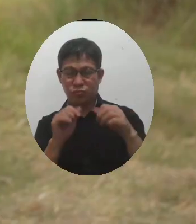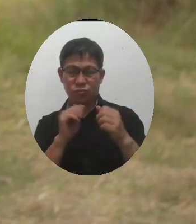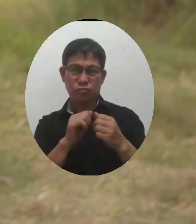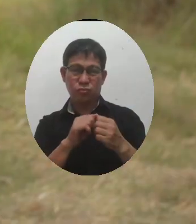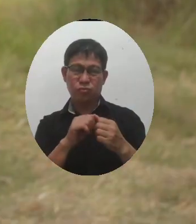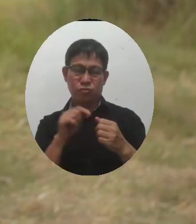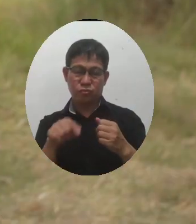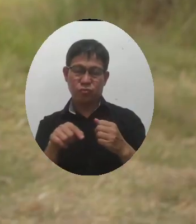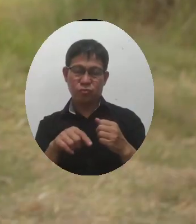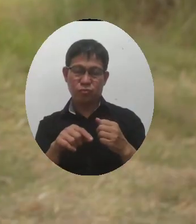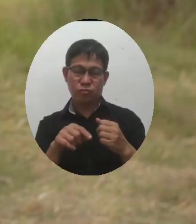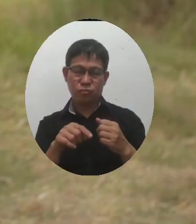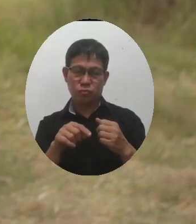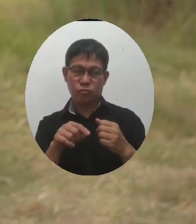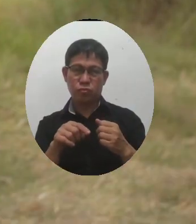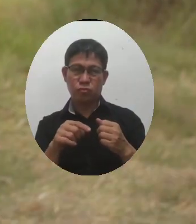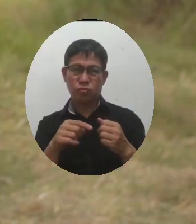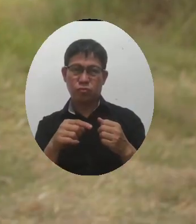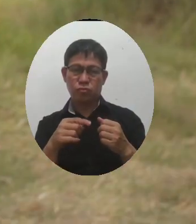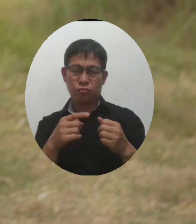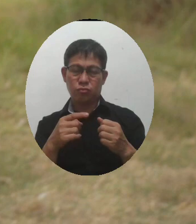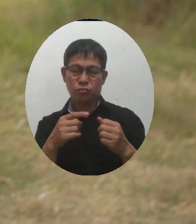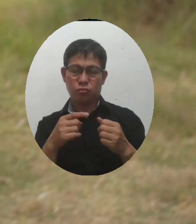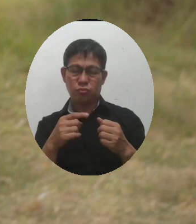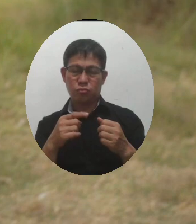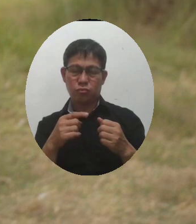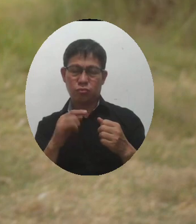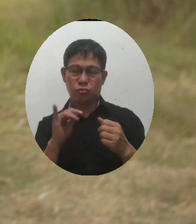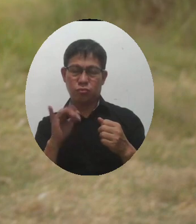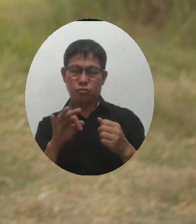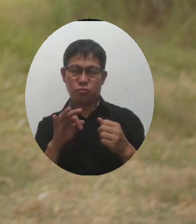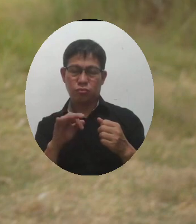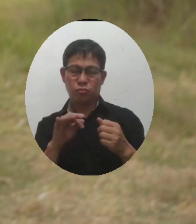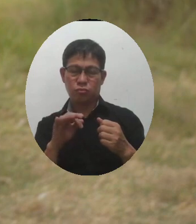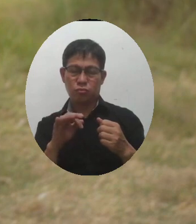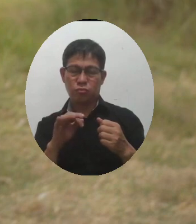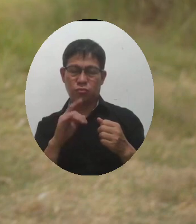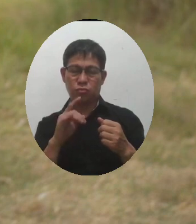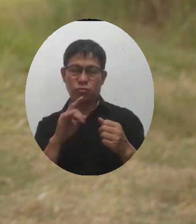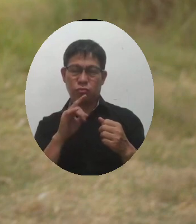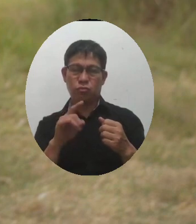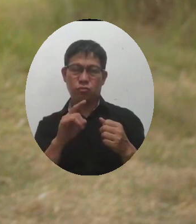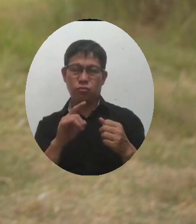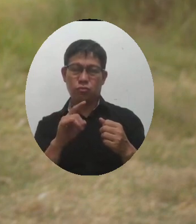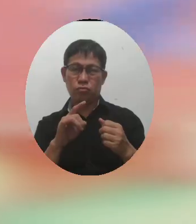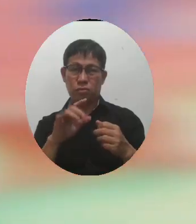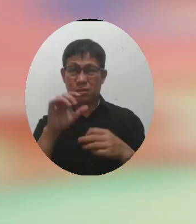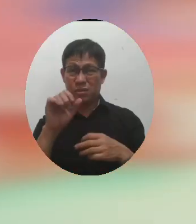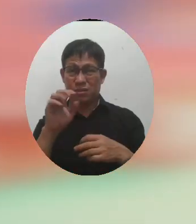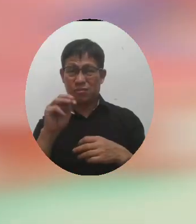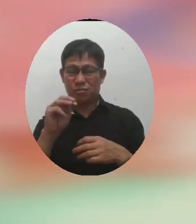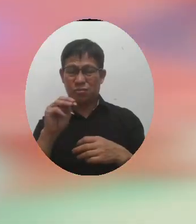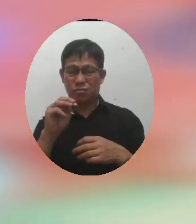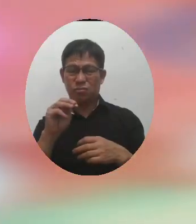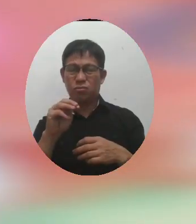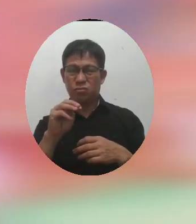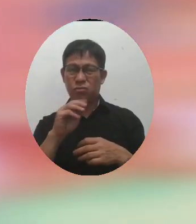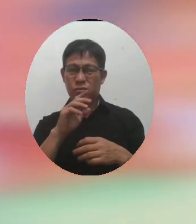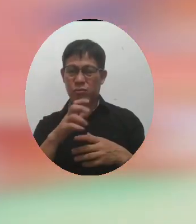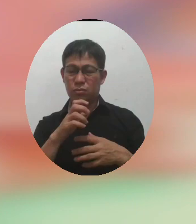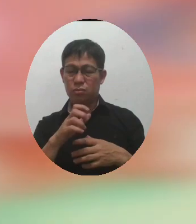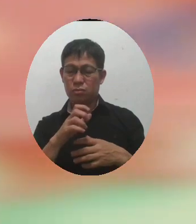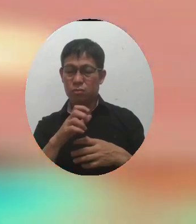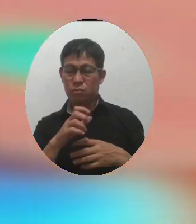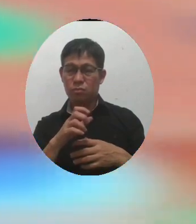Kapag po lumalakad po kami, nang kasama namin siya yung nag-aayos po para sa hearing aid niya. Pag nadadaan po